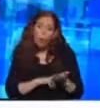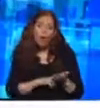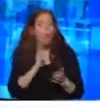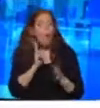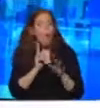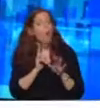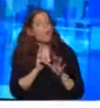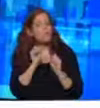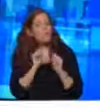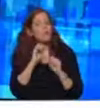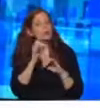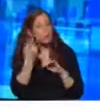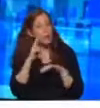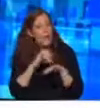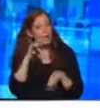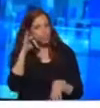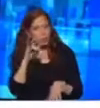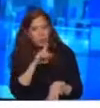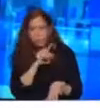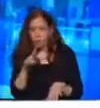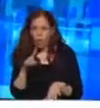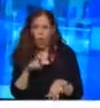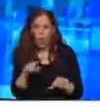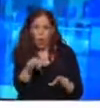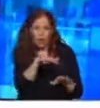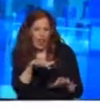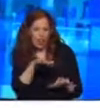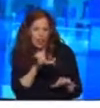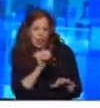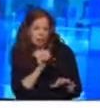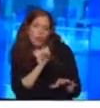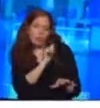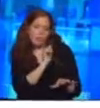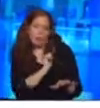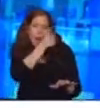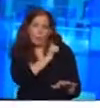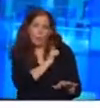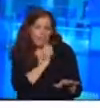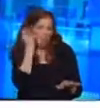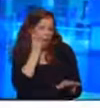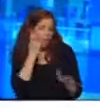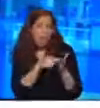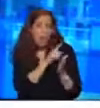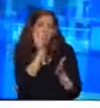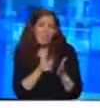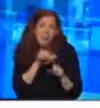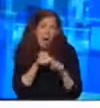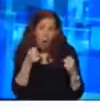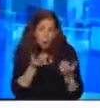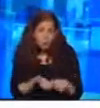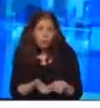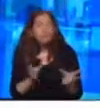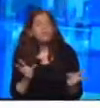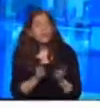רגישות באנשים האלה, לא מדובר כאן על קרקע שנמצאת בבעלות פרטית ערבית, לכן לא היה מקום להוציא צו גורף להרוס את הבתים האלה, ויחד עם זאת,